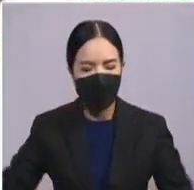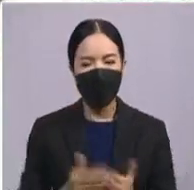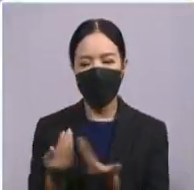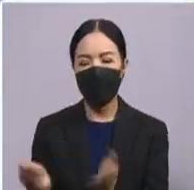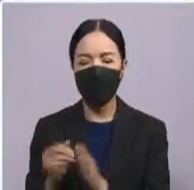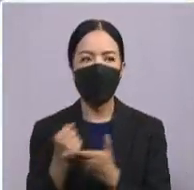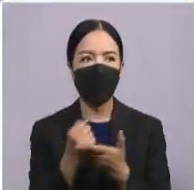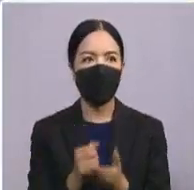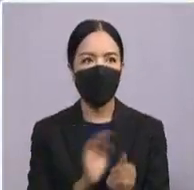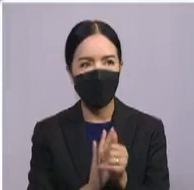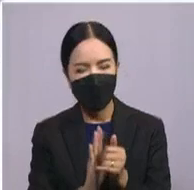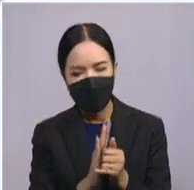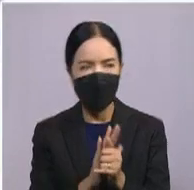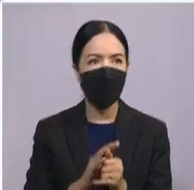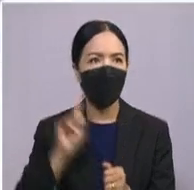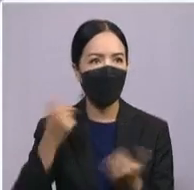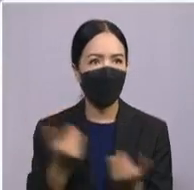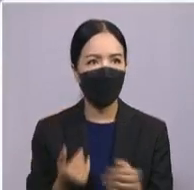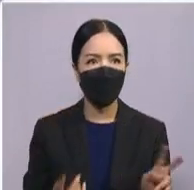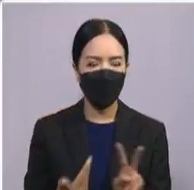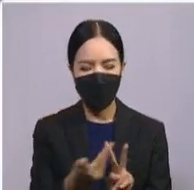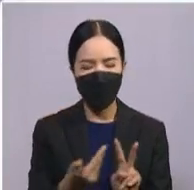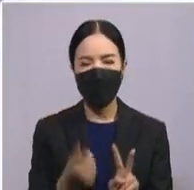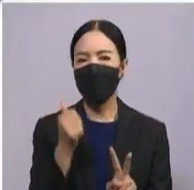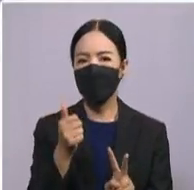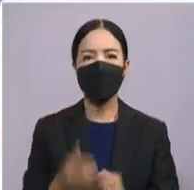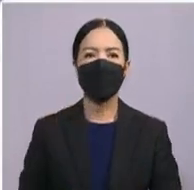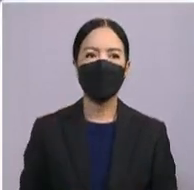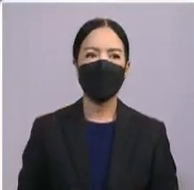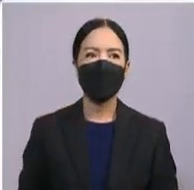าวที่ปั้นลูกสาวทั้งสองคนจนได้ดี